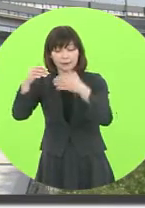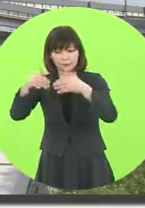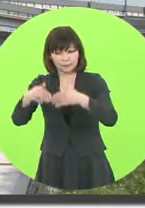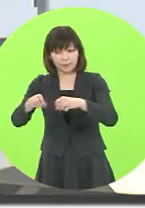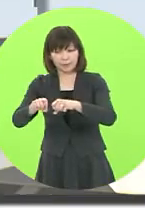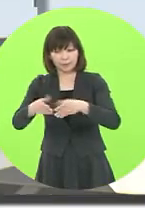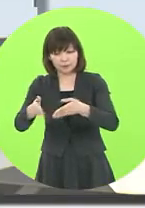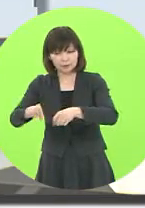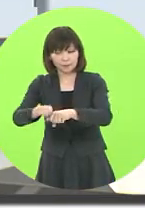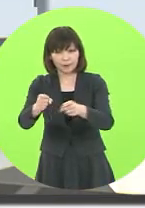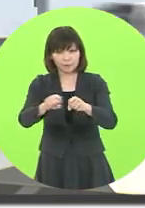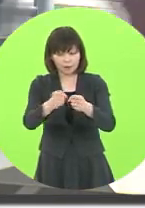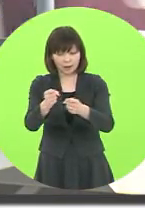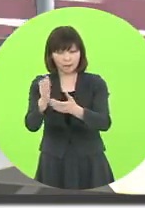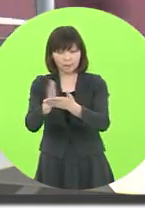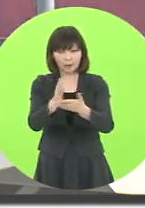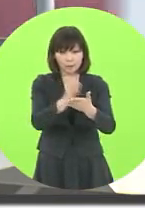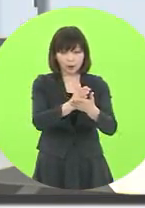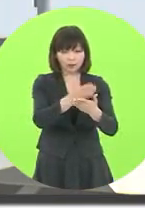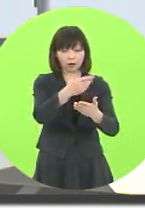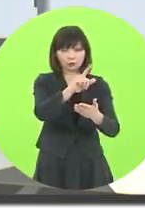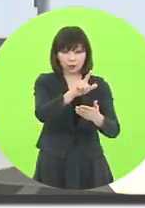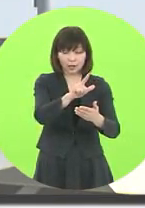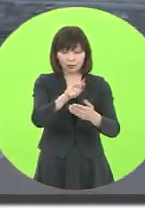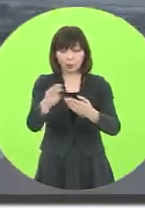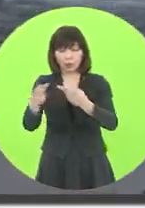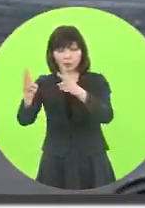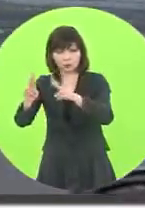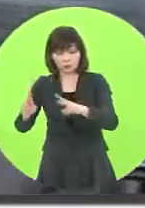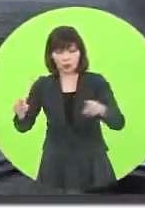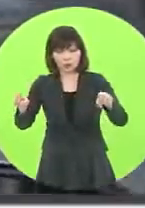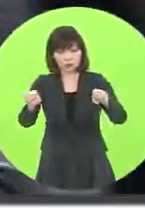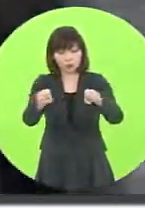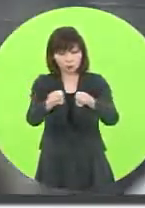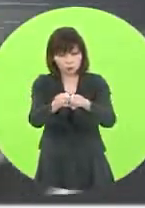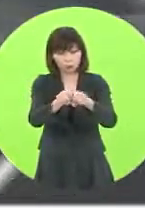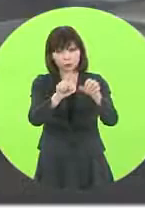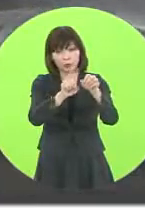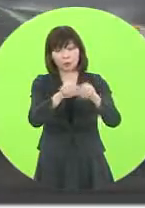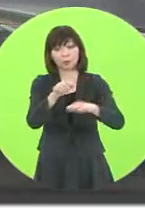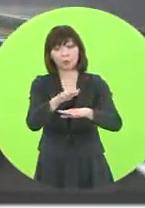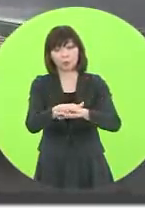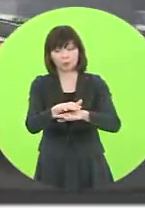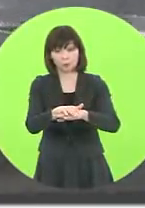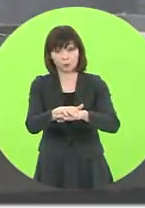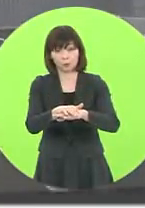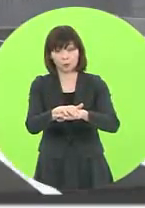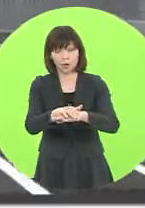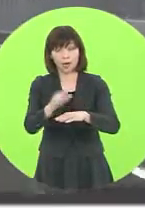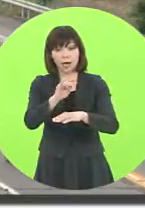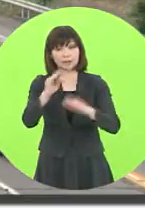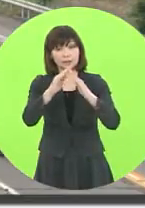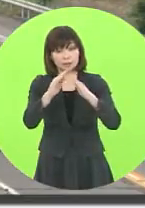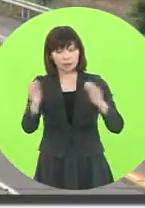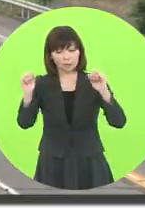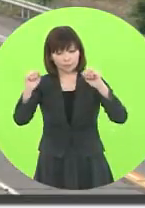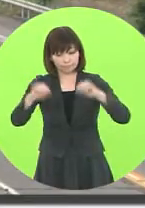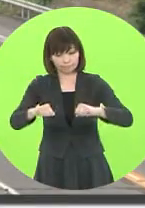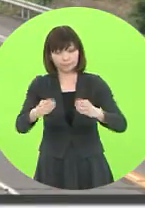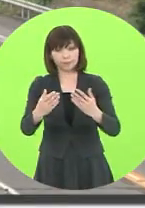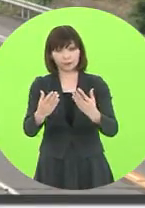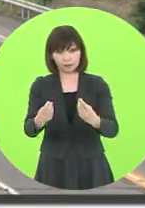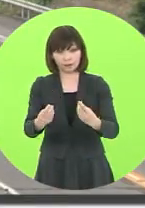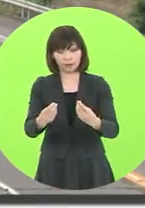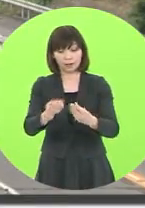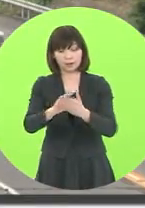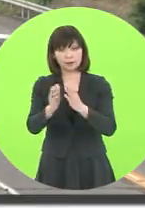を経て2号線呉道路などとつなごうというものです。この提案については議会側も承認しましたが、知